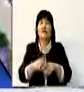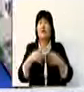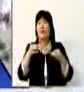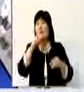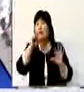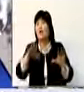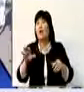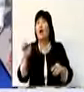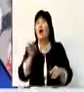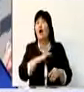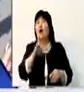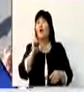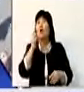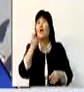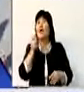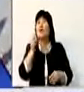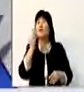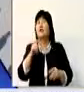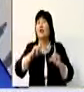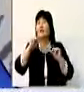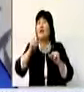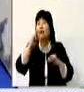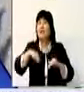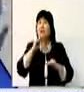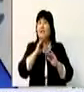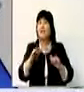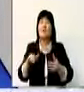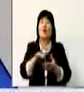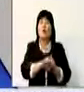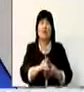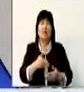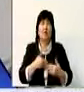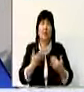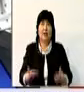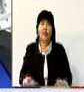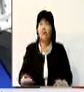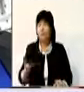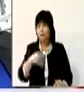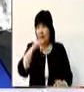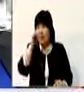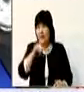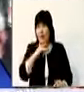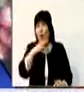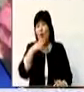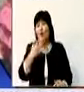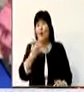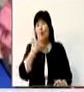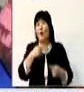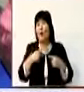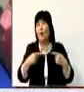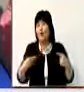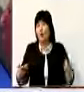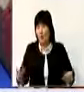құсы ақ көгершін ұшырып, елдің тыныштығы мен береке бірлігін тіледі. Біздің Қазақстанда не көптеген ұлт өкілдері өмір